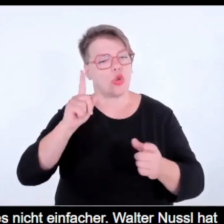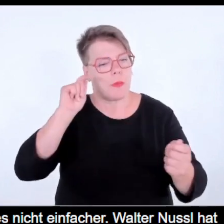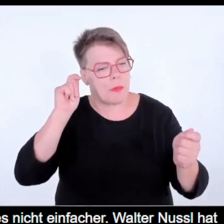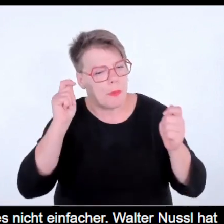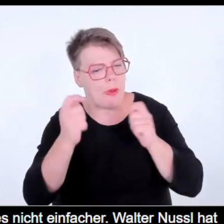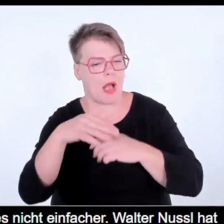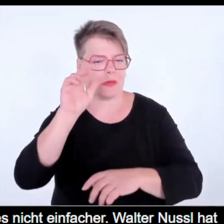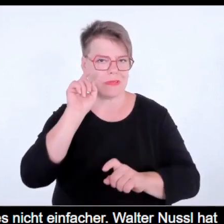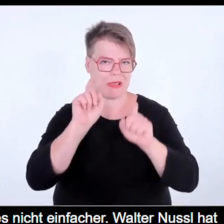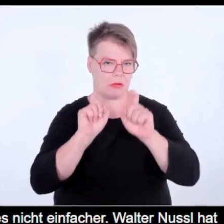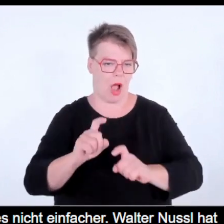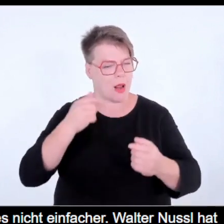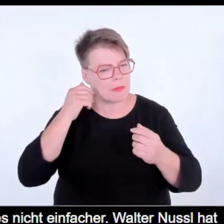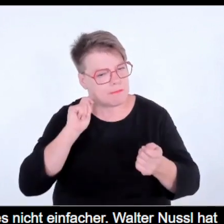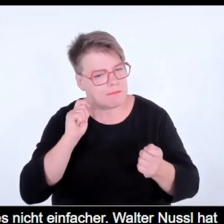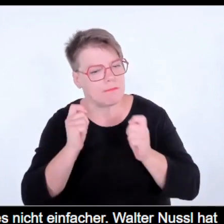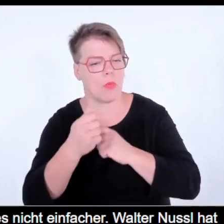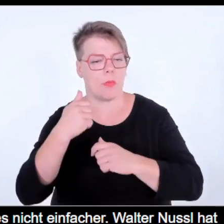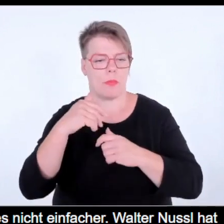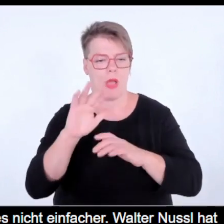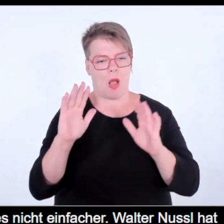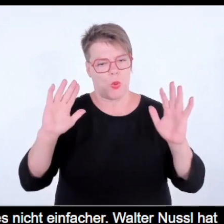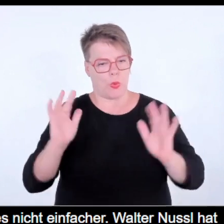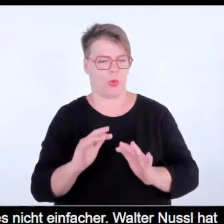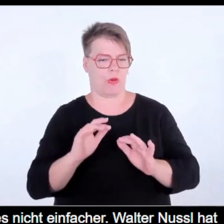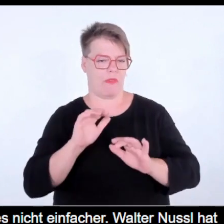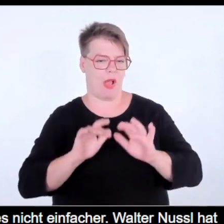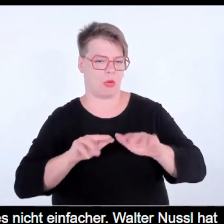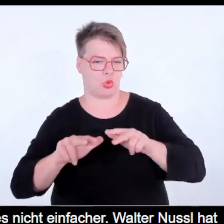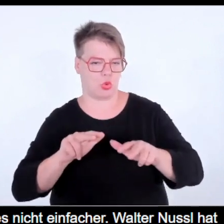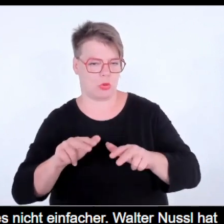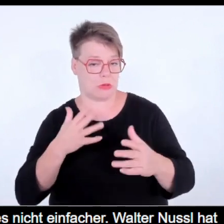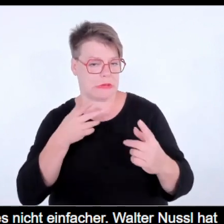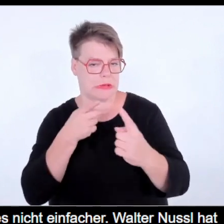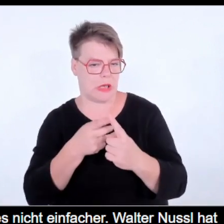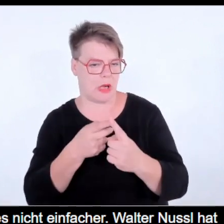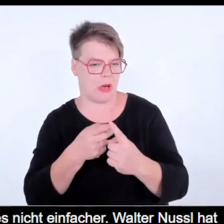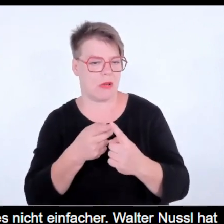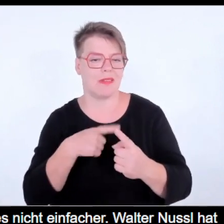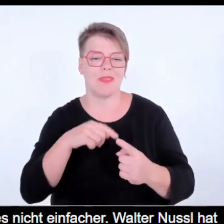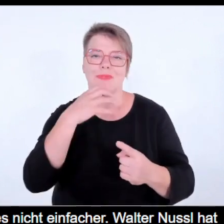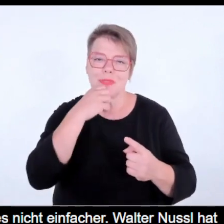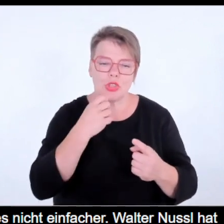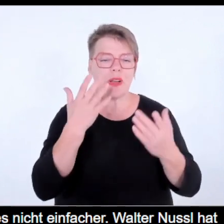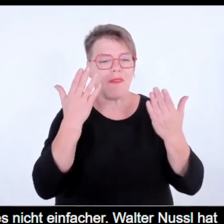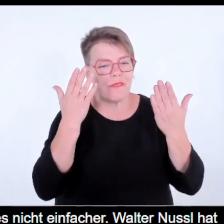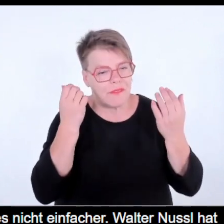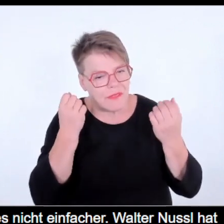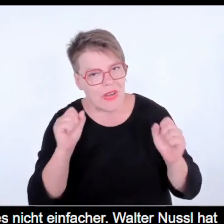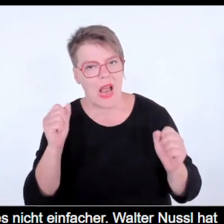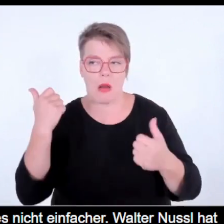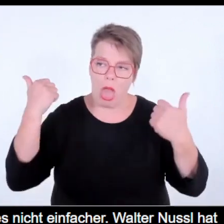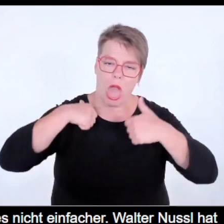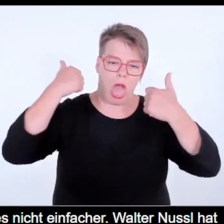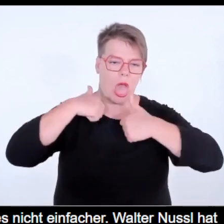liebsten gar nichts, aber maximale Absicherung. Und wenn was passiert, dann gibt es immer gleich die Forderung nach neuen Vorschriften, neuen Beamten, neuen Regeln, die sich dann manchmal zwei